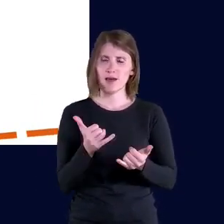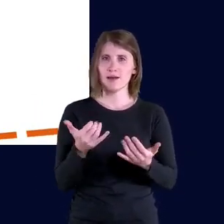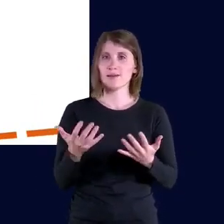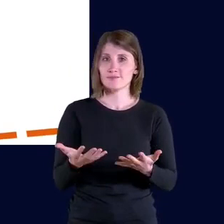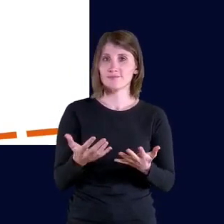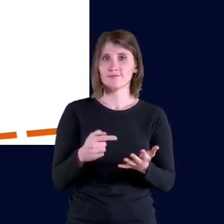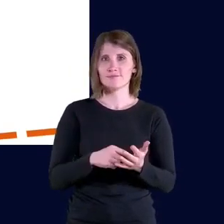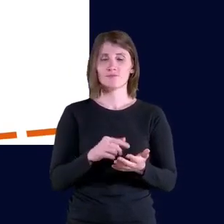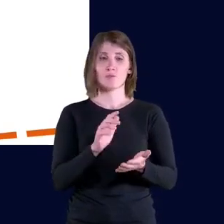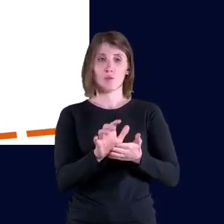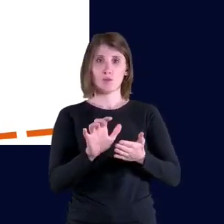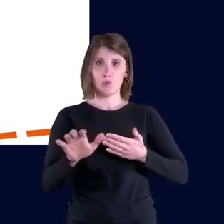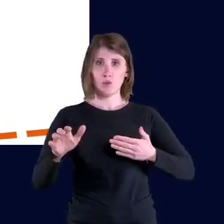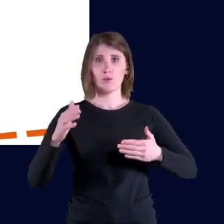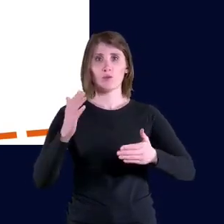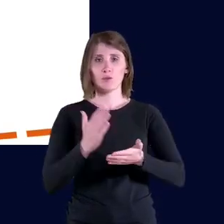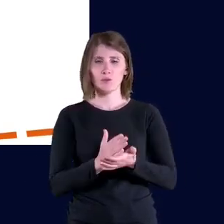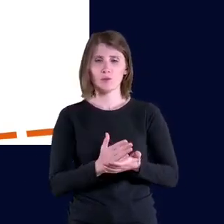publikacji